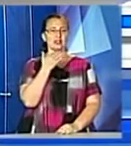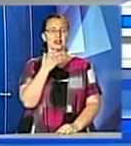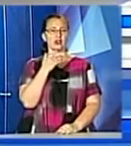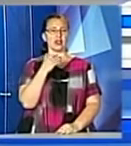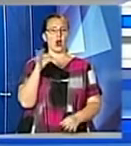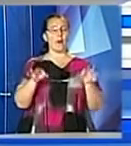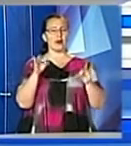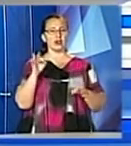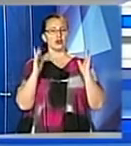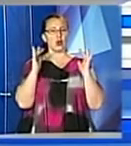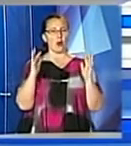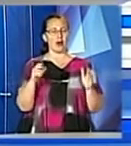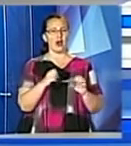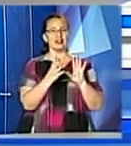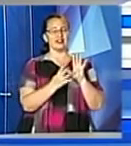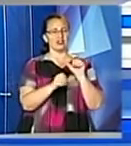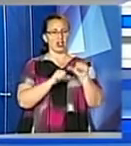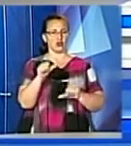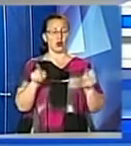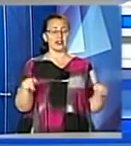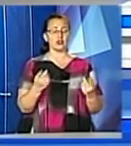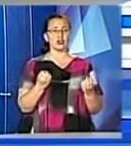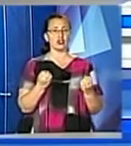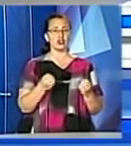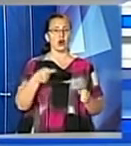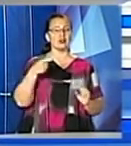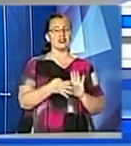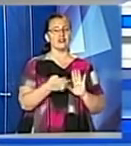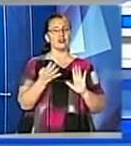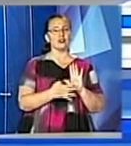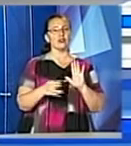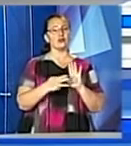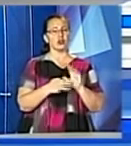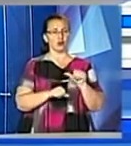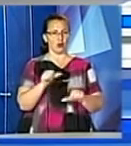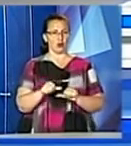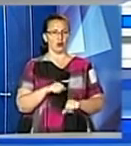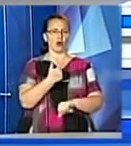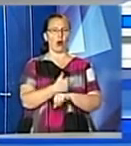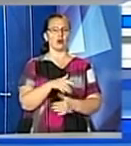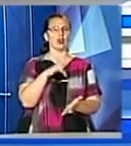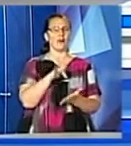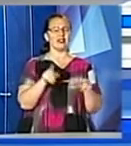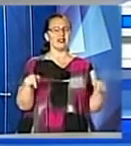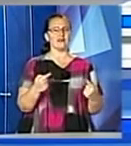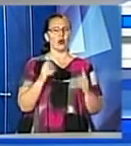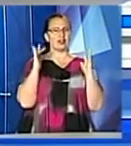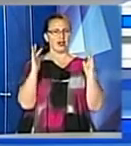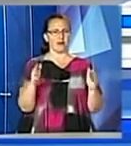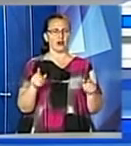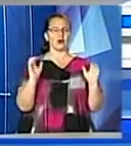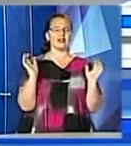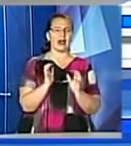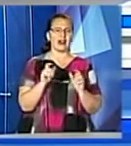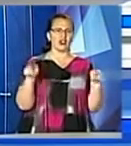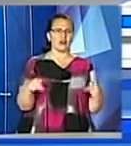парку 19 років. Він заснований ще у 1998-му. Основна мета – створення парку, збереження, відтворення